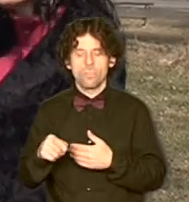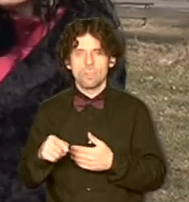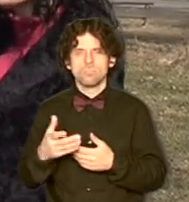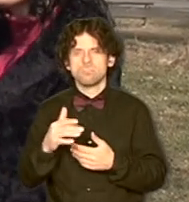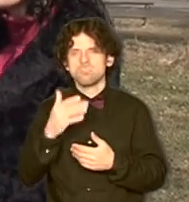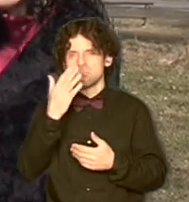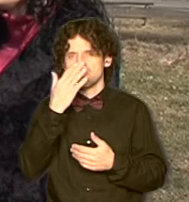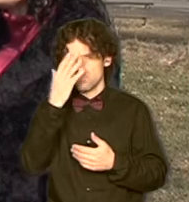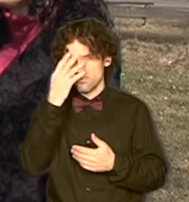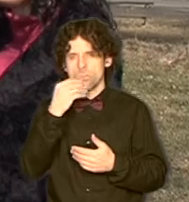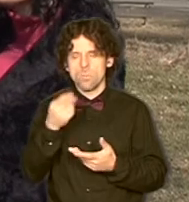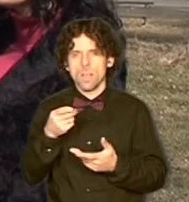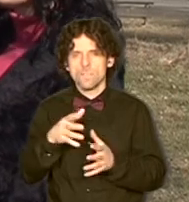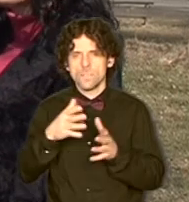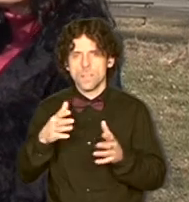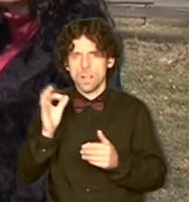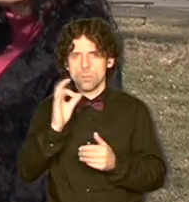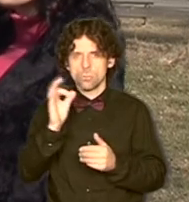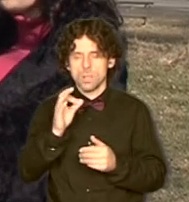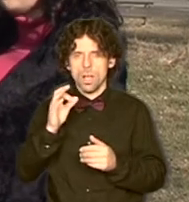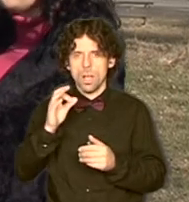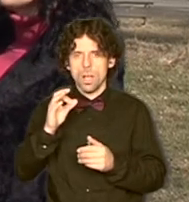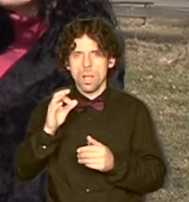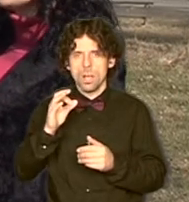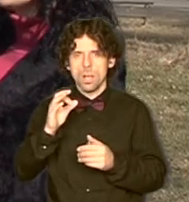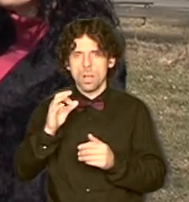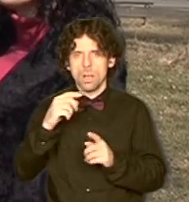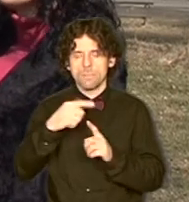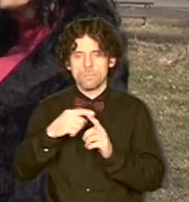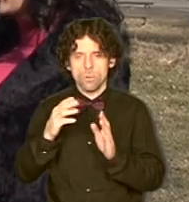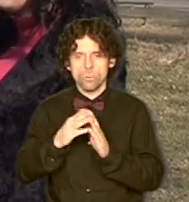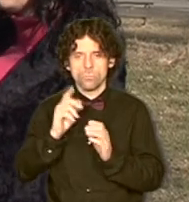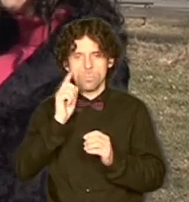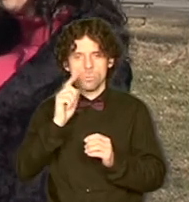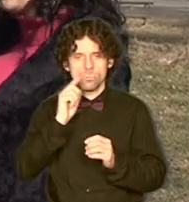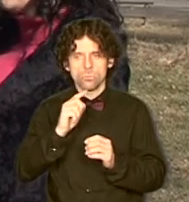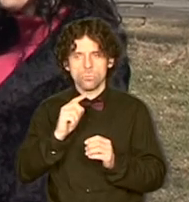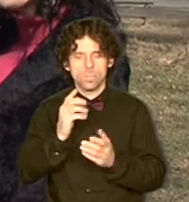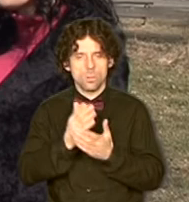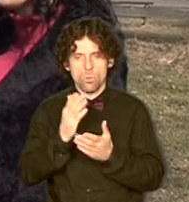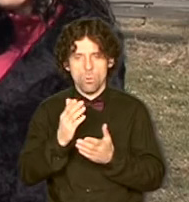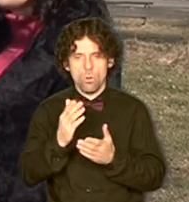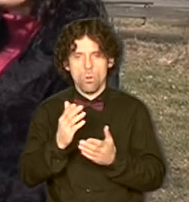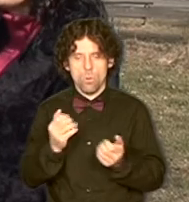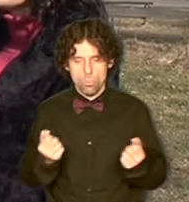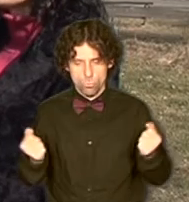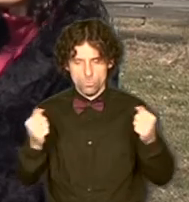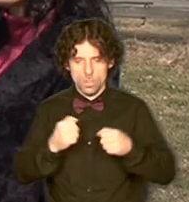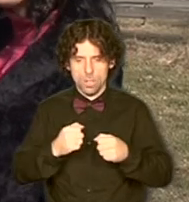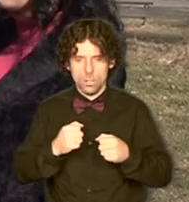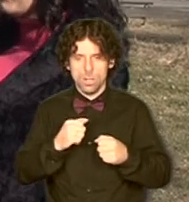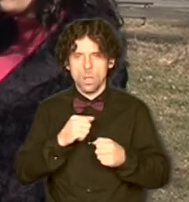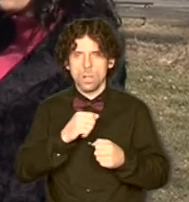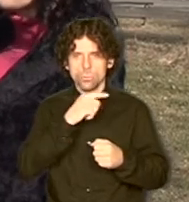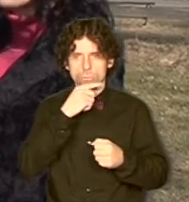obrzem? Przede wszystkim w Wielką Środę w kościele mężczyźni brali w tym udział. Jeden z nich ubierał